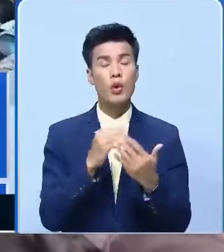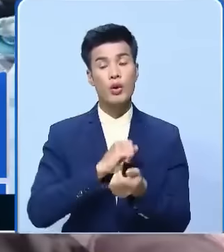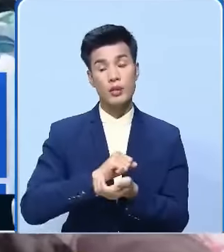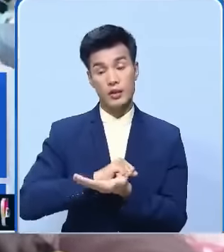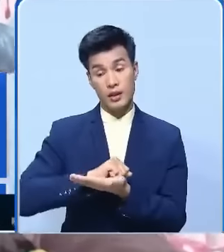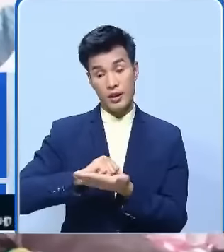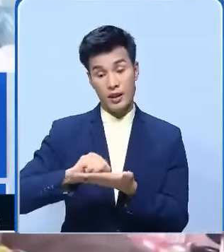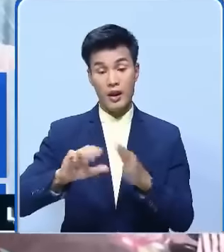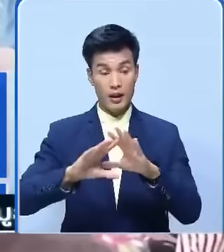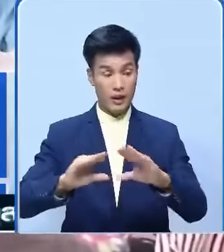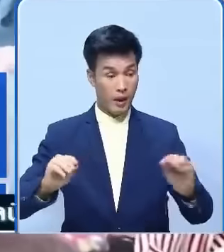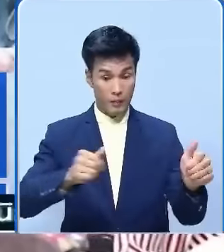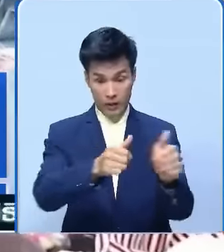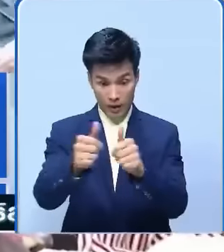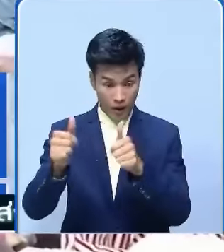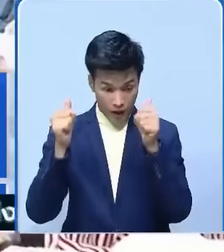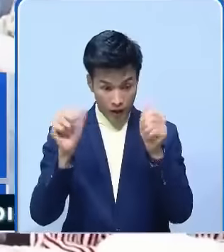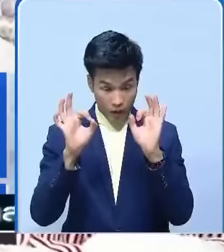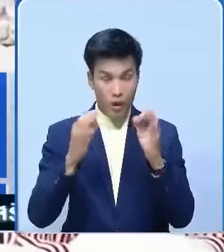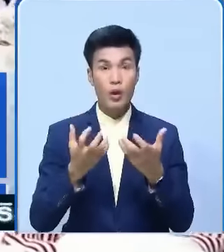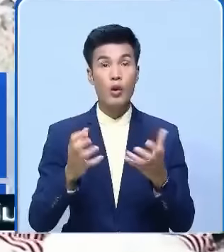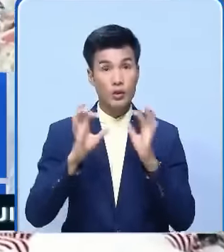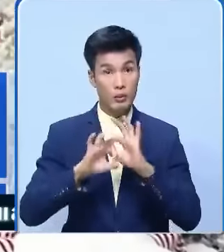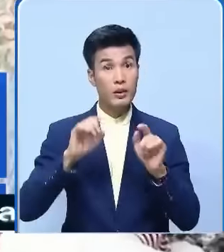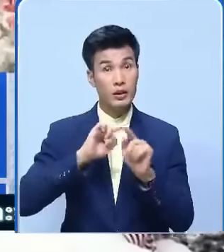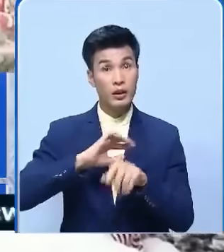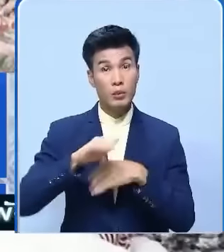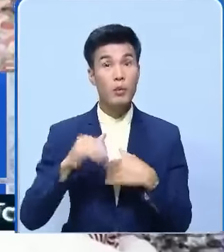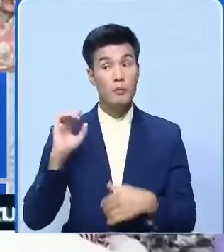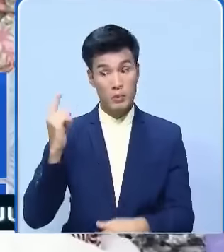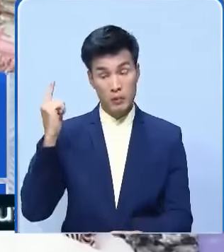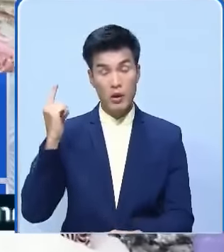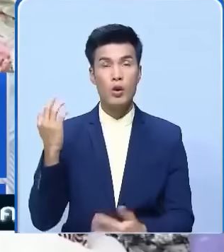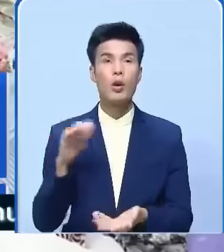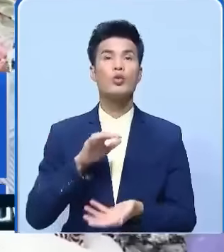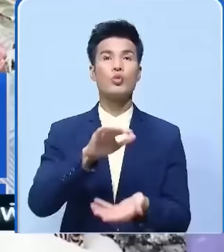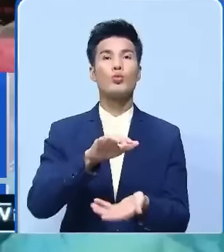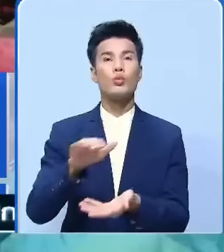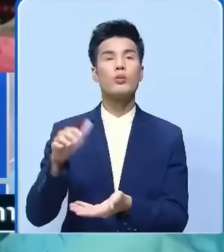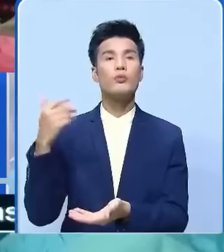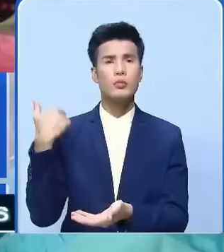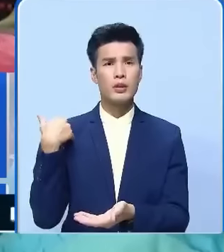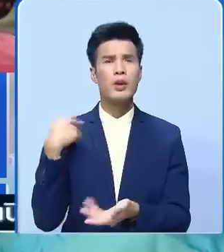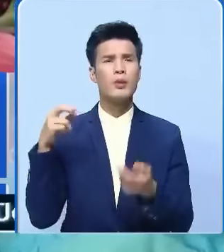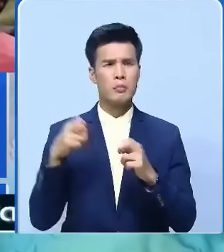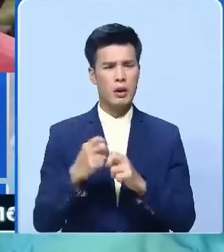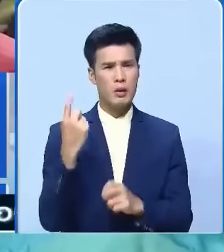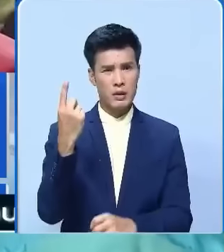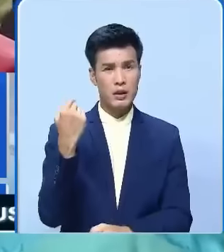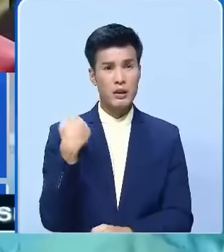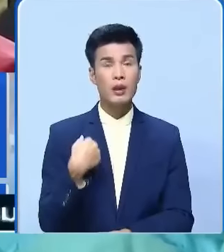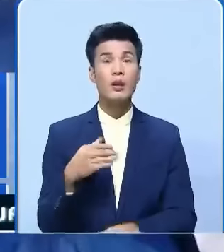ไรสู่ภาวะปกติเสร็จเมื่อไหร่ปั๊บเนี่ยไอ้พวกของจำเป็นที่เหลืออยู่ที่เป็นของใหม่เนี่ยเดี๋ยวเขาก็ส่งไปตามบ้านปัญหาอีกเรื่องนึงก็คือพอเ